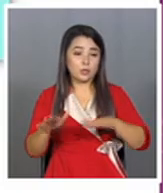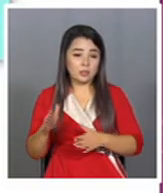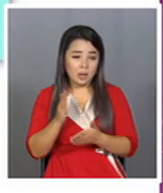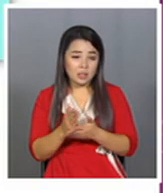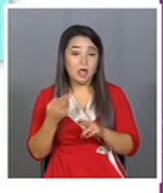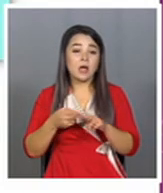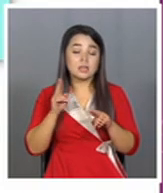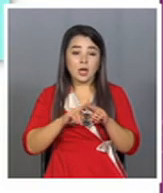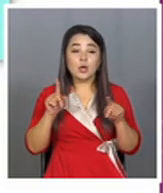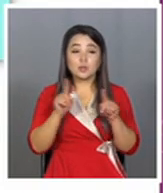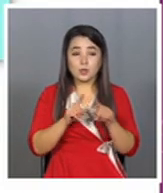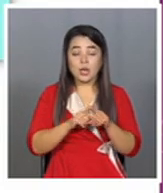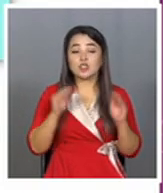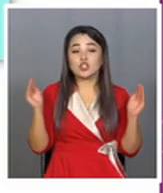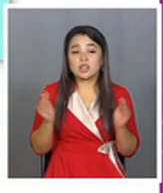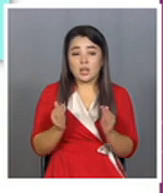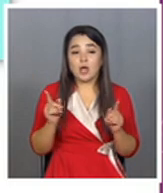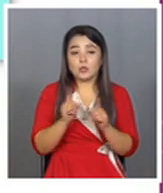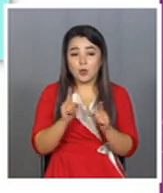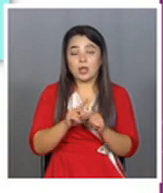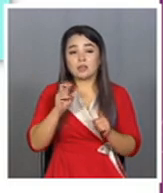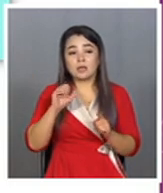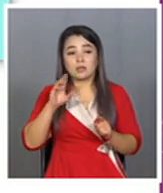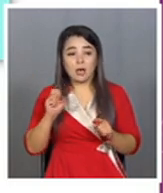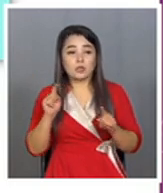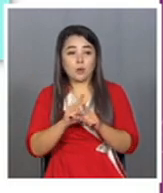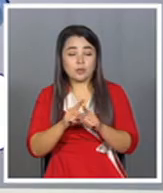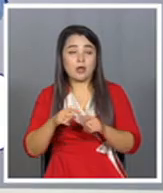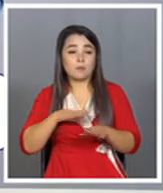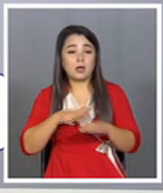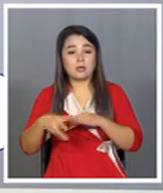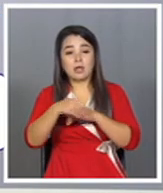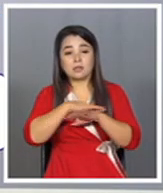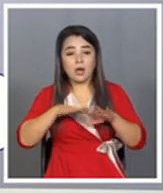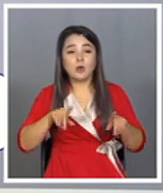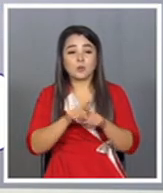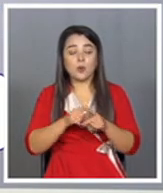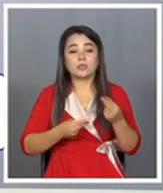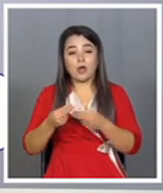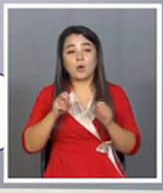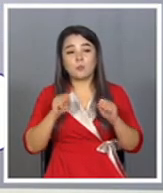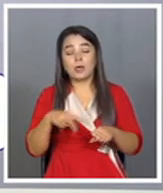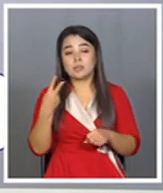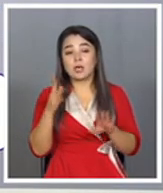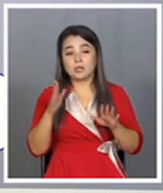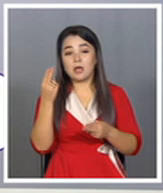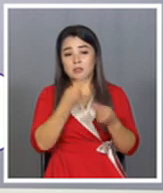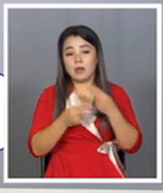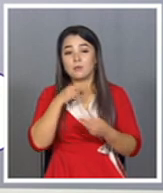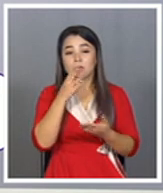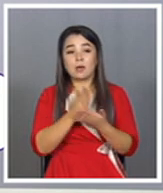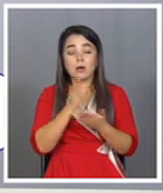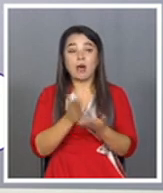және сонымен қатар кішкентай тақта Наска тақтасында белгілесеңіздер болады. Яғни бұл екі тақта тек қана мұхитта жатыр.